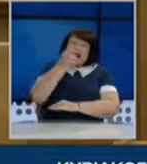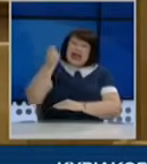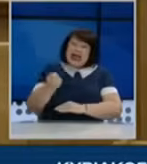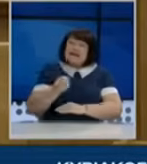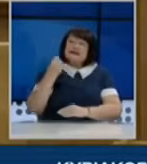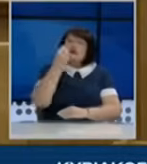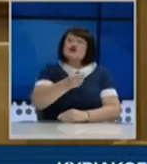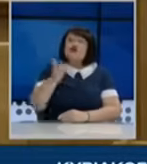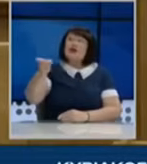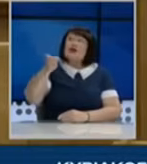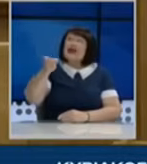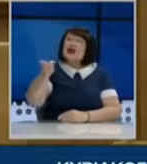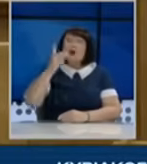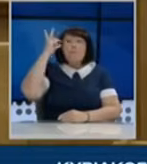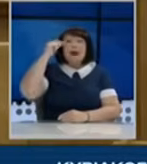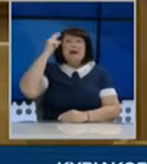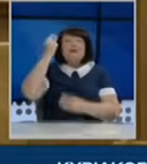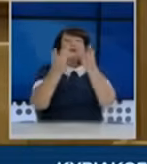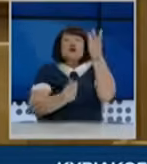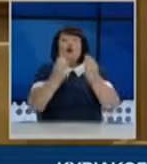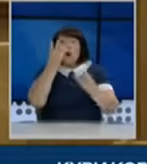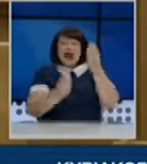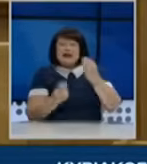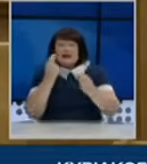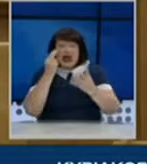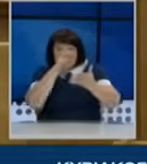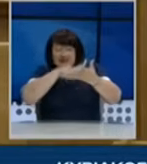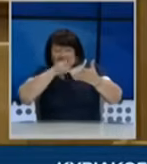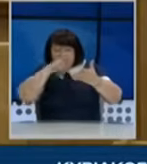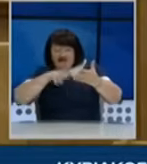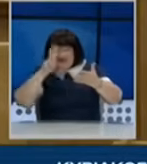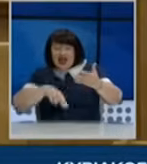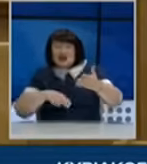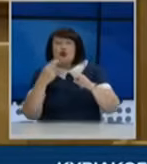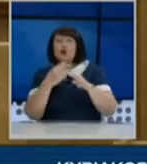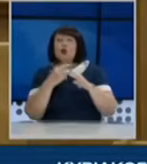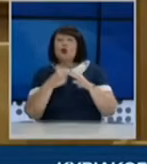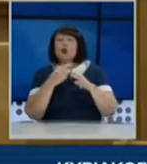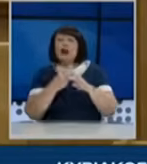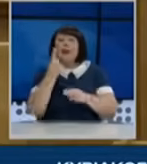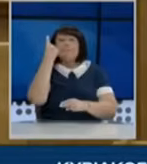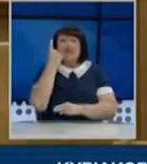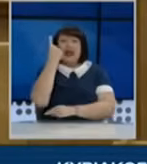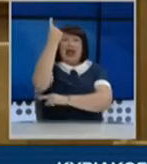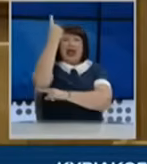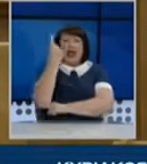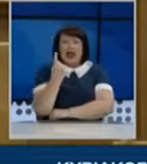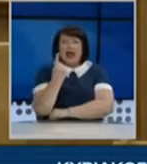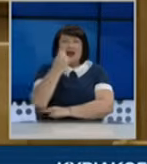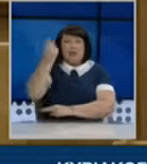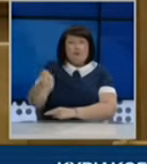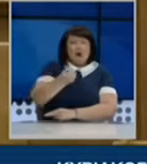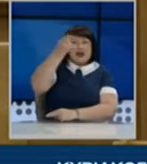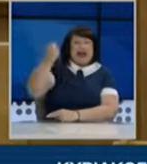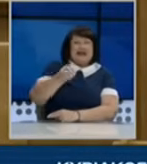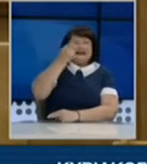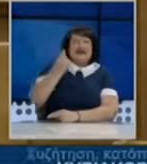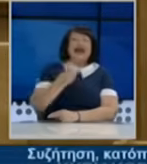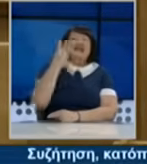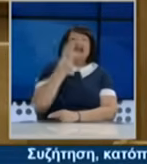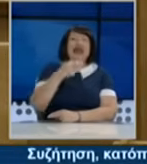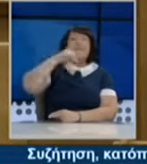εισδίνω τώρα Πανεπιστήμιο Ιωαννίνων και διαβάζω κεντρικές ιδέες. Για μία ανεμογεννήτρια, πάρτε τα. 3